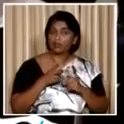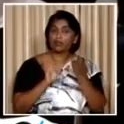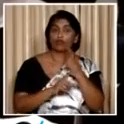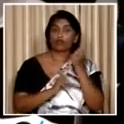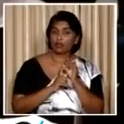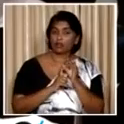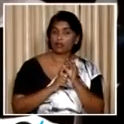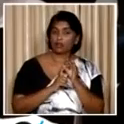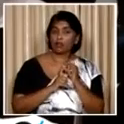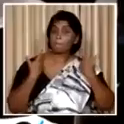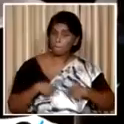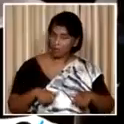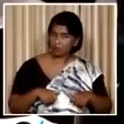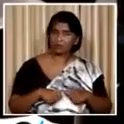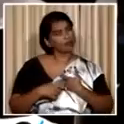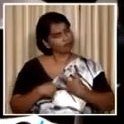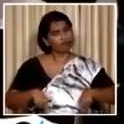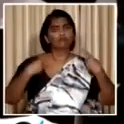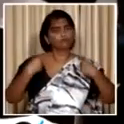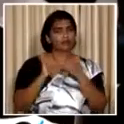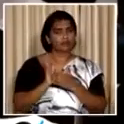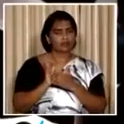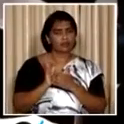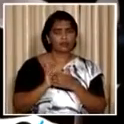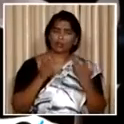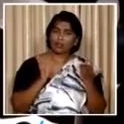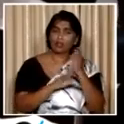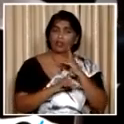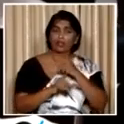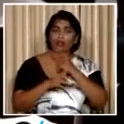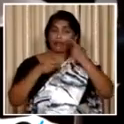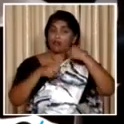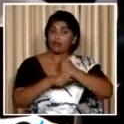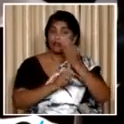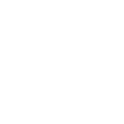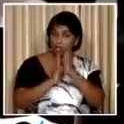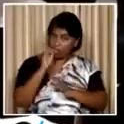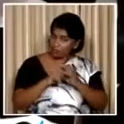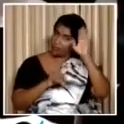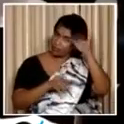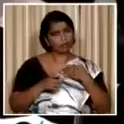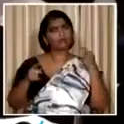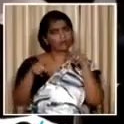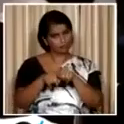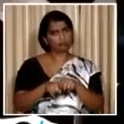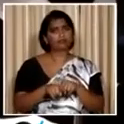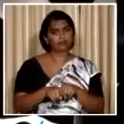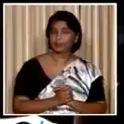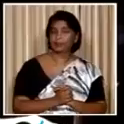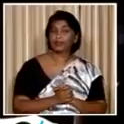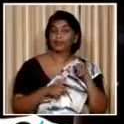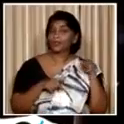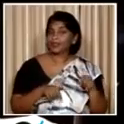හිටපු මුදල් අමාත්‍ය මහින්ද රාජපක්ෂ අවිලෑස් විවාදයකට ආර්ථික ගැන කතා කරන්න එහෙම නැත්නම් හිට පහළ රාජ්‍ය අමාත්‍යවරයෙක් මුදල් අමාත්‍යවරු වෙනවා නම් අපි අපේ පක්ෂ කෙනෙක් එවන්නම්